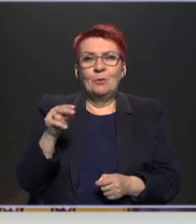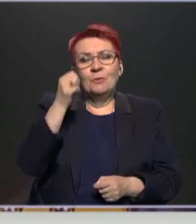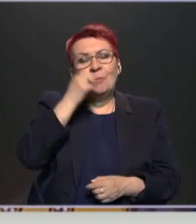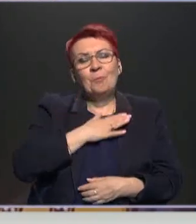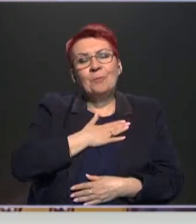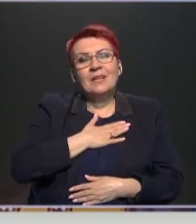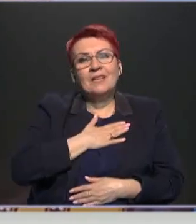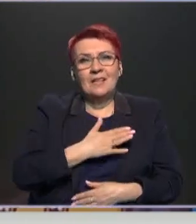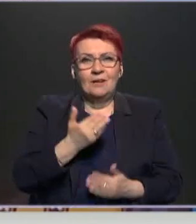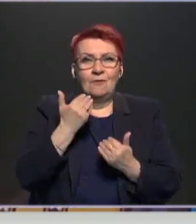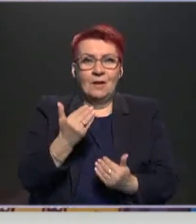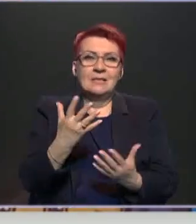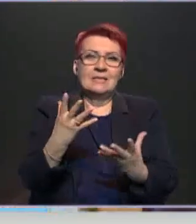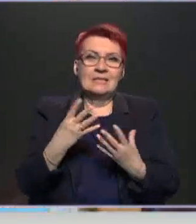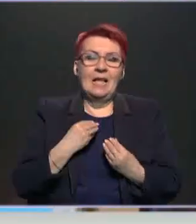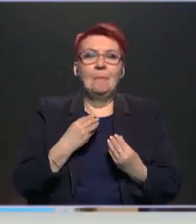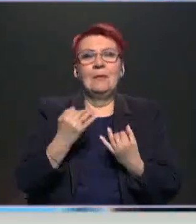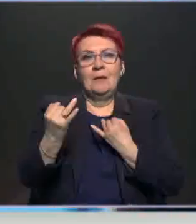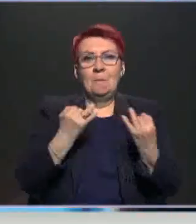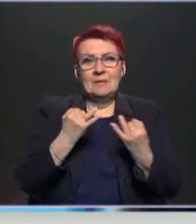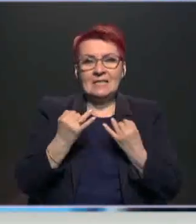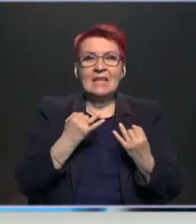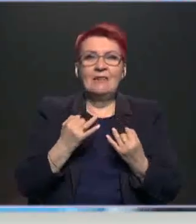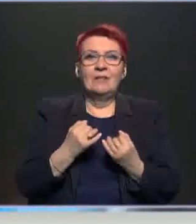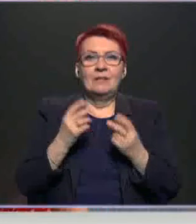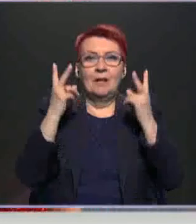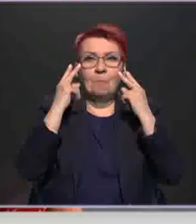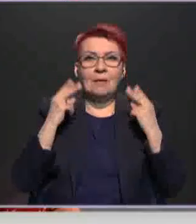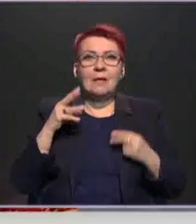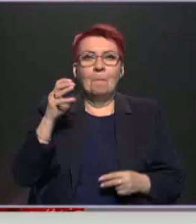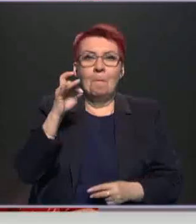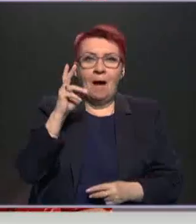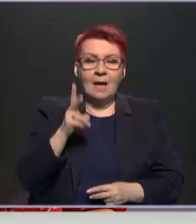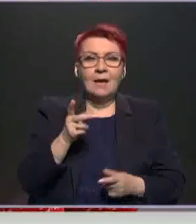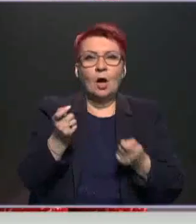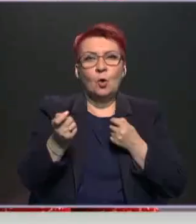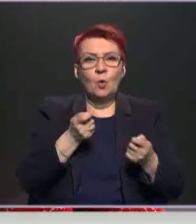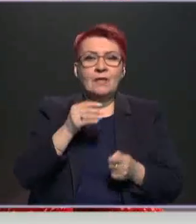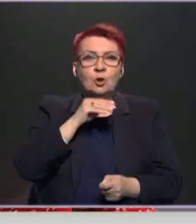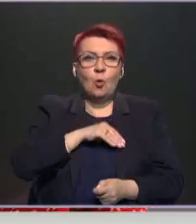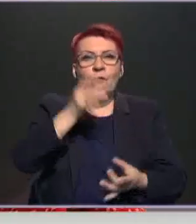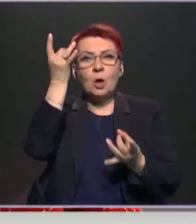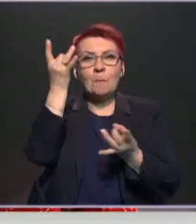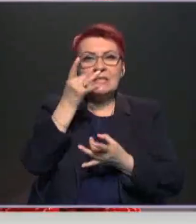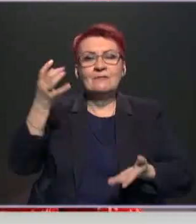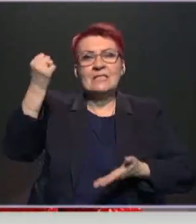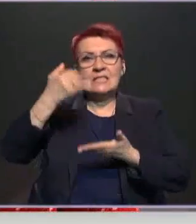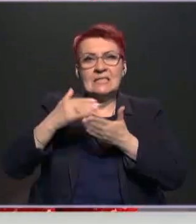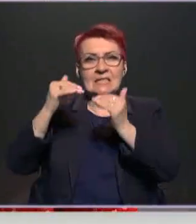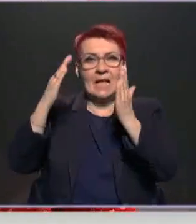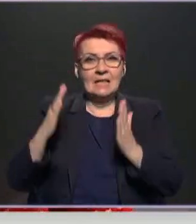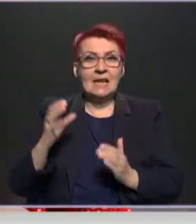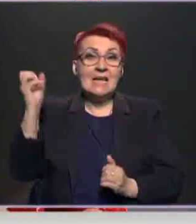вас. С нами как раз беседовал монах Марк, руководитель духовно-просветительского центра